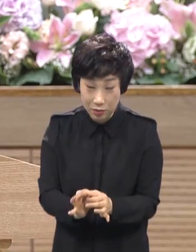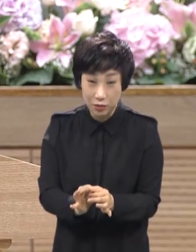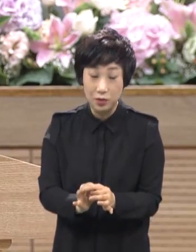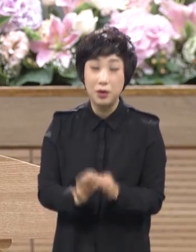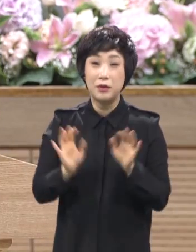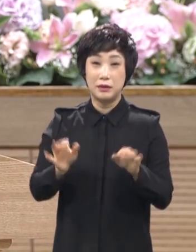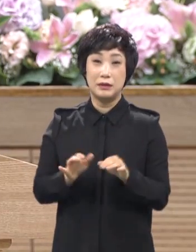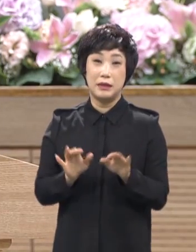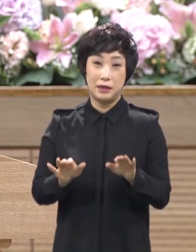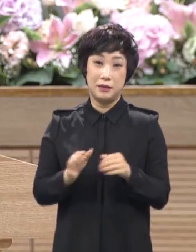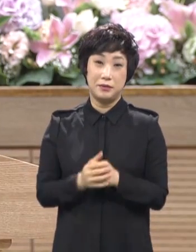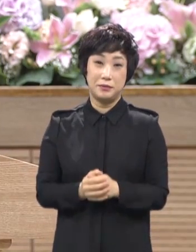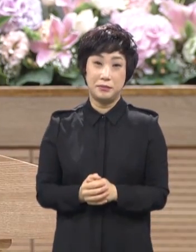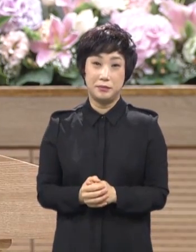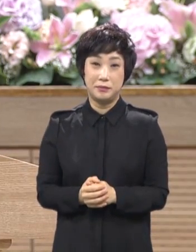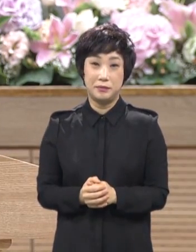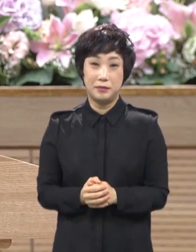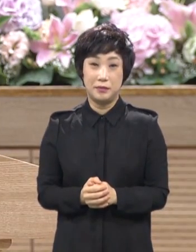그렇게